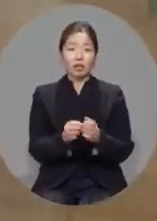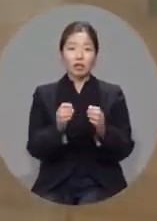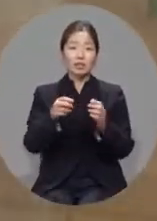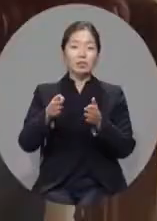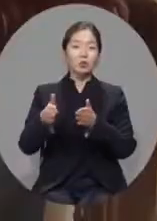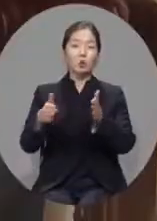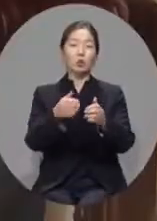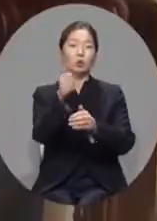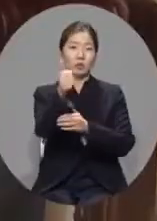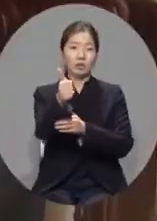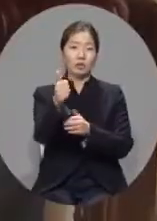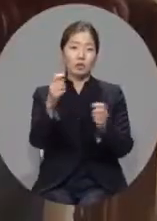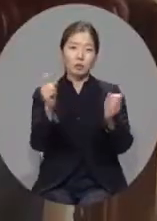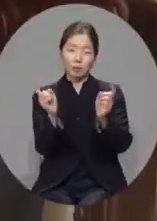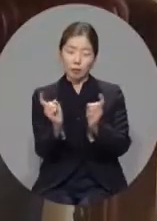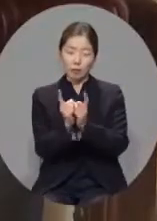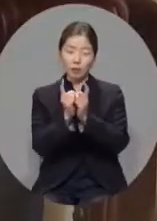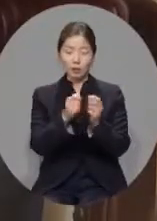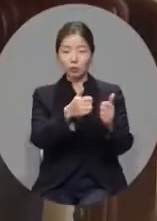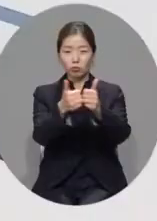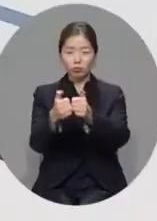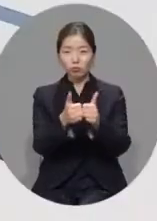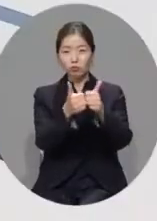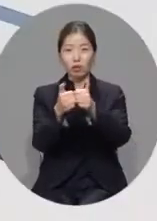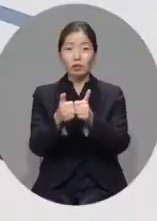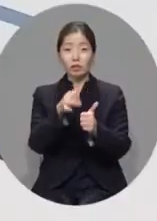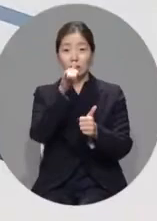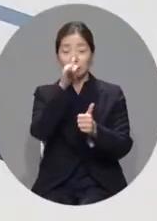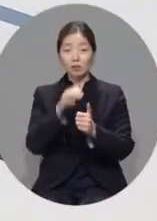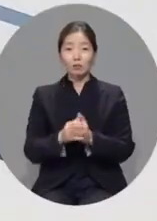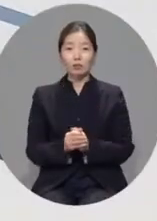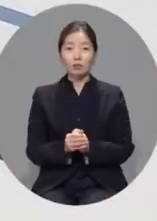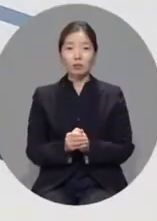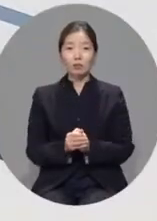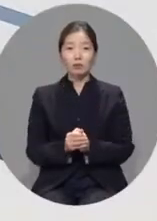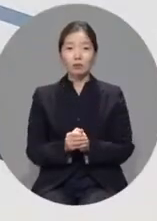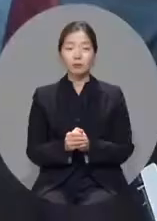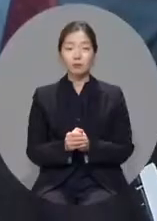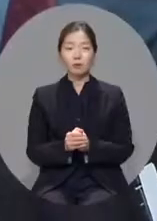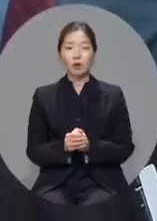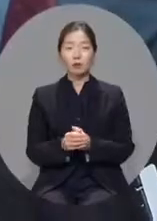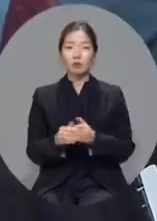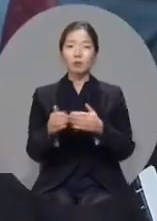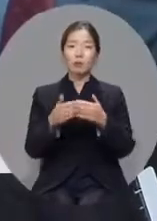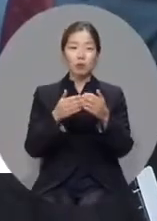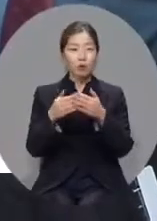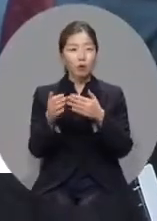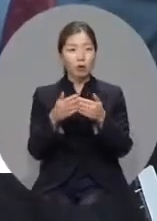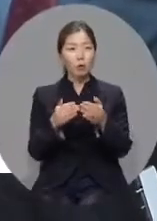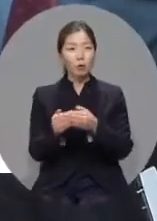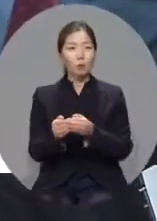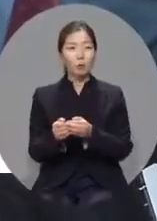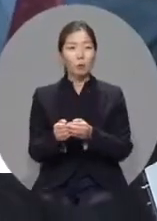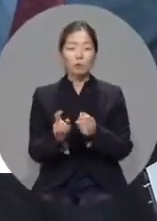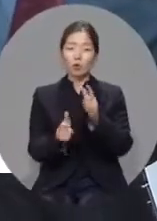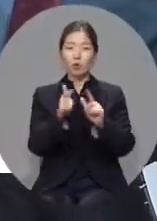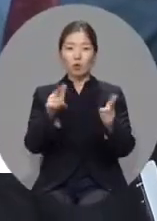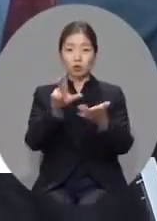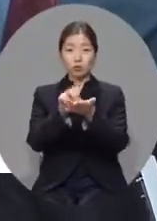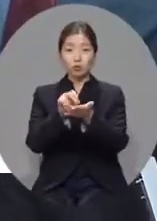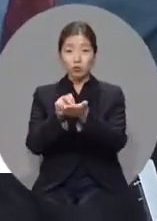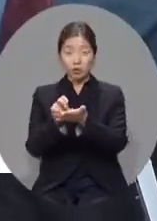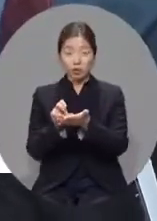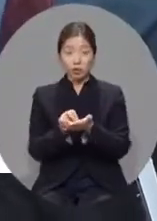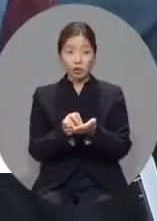송하진 지사를 만나 추진 상황을 공유하는 자리를 마련한 겁니다. 시행착오라든지 각종 좀 문제